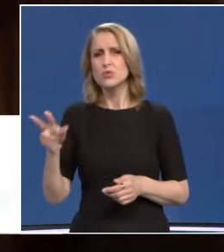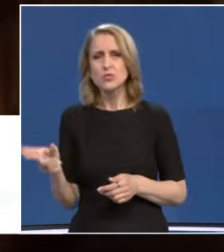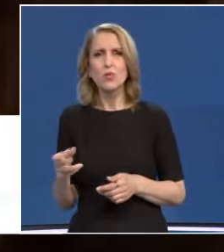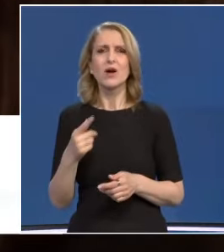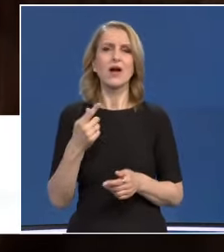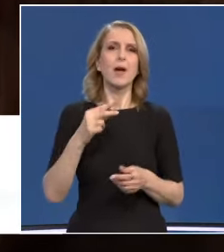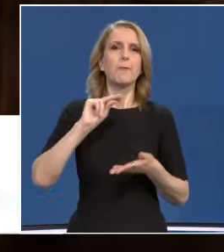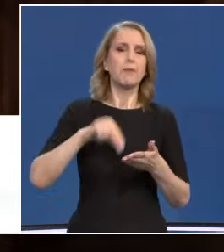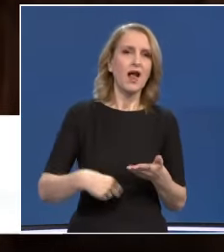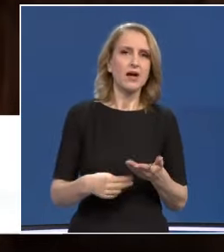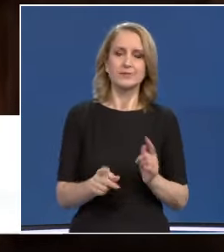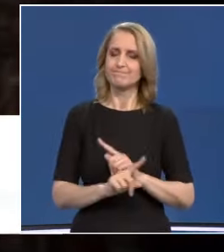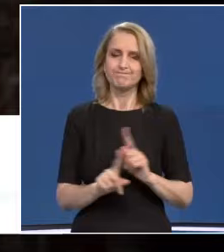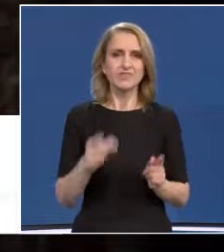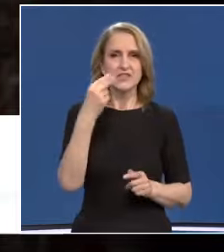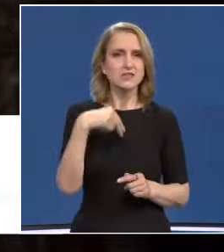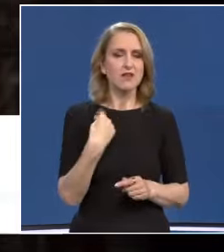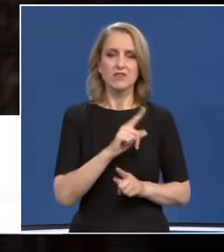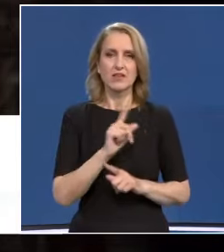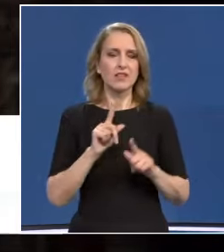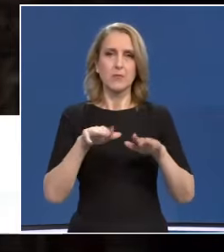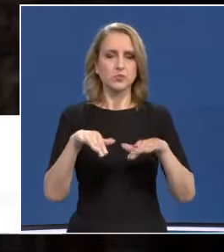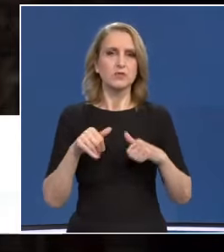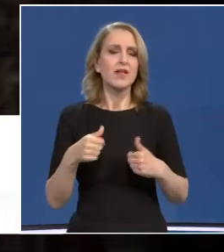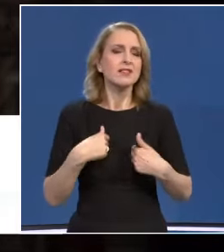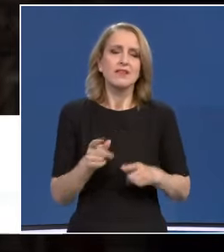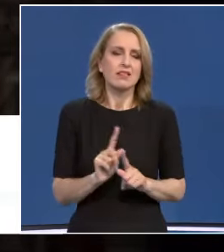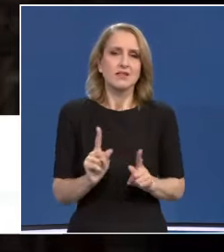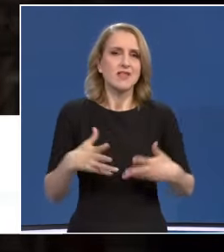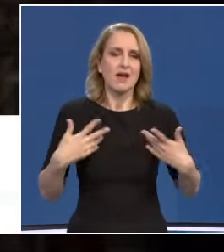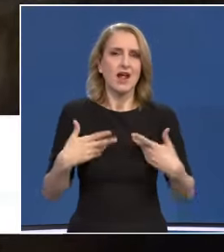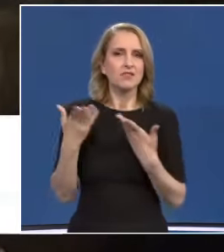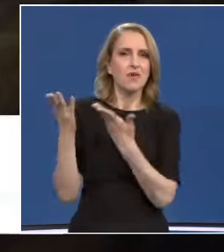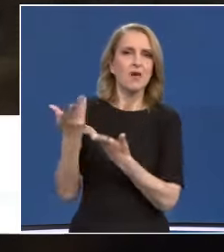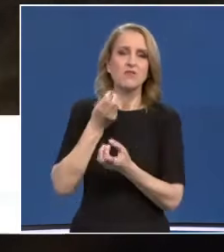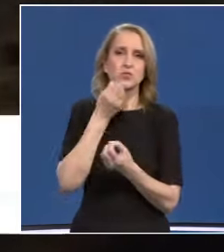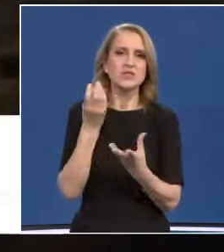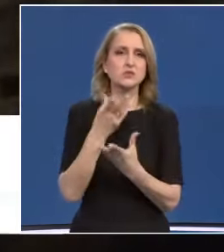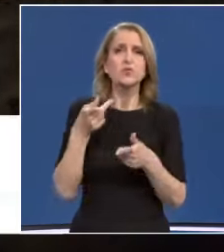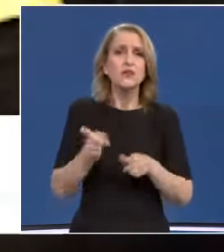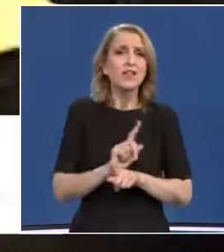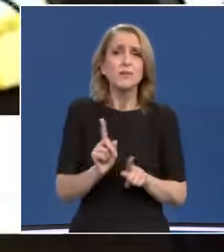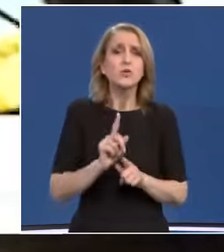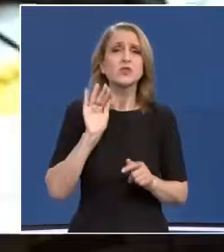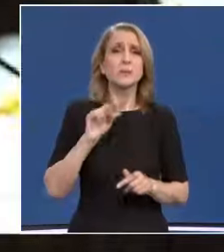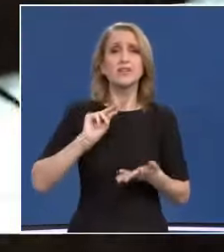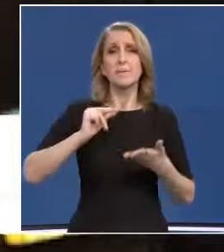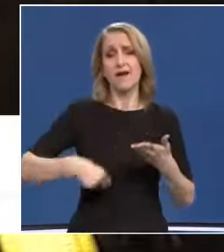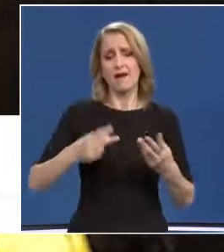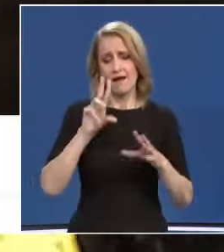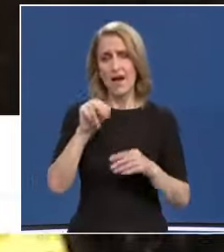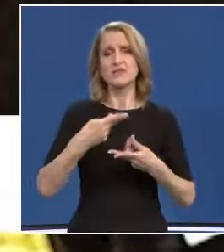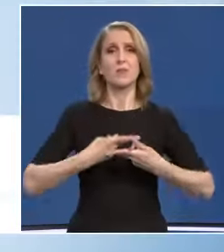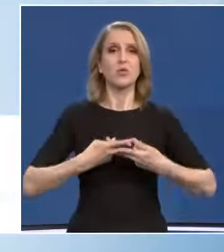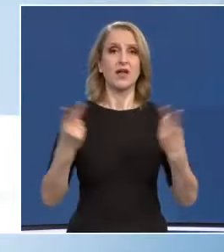с името брак църквата отхвърля и ние не можем да се радваме на това, което се случи. Това не може да бъде брак. Все пак казвам го открито. Нали?